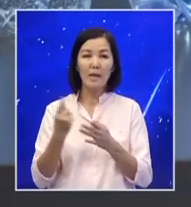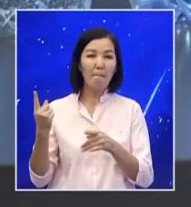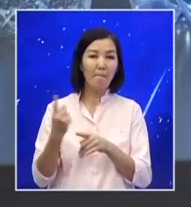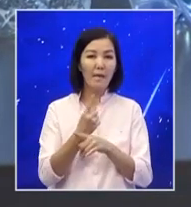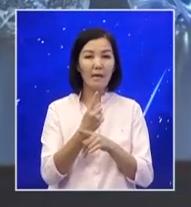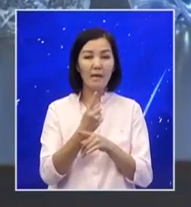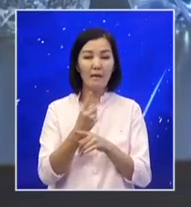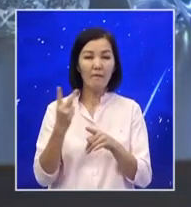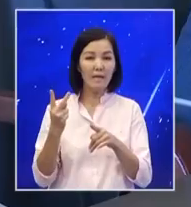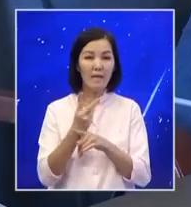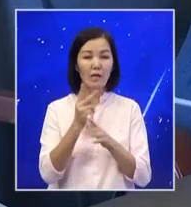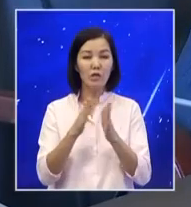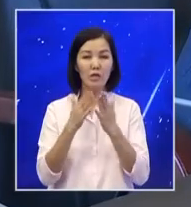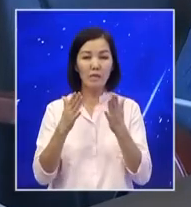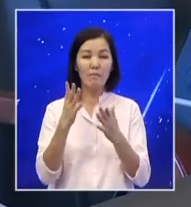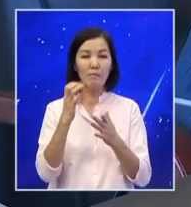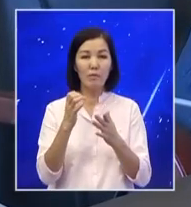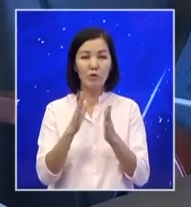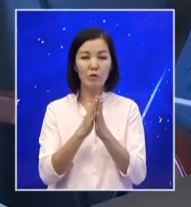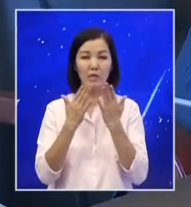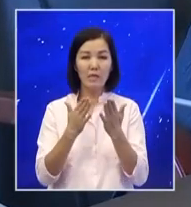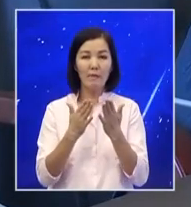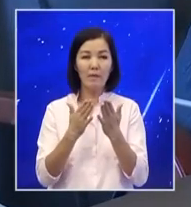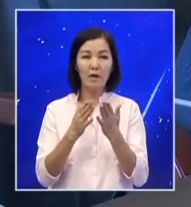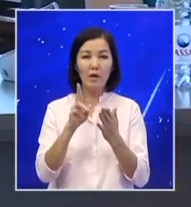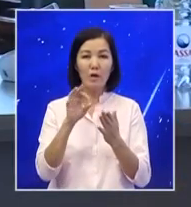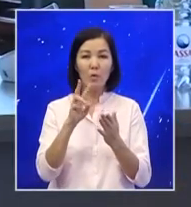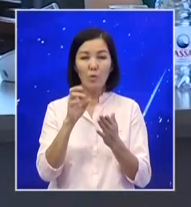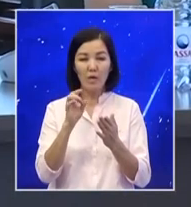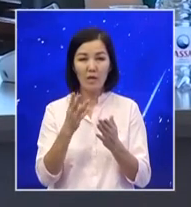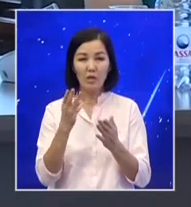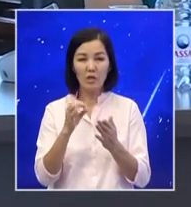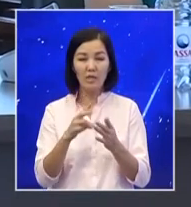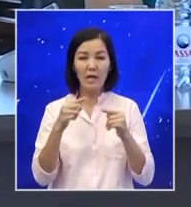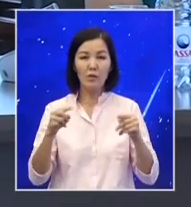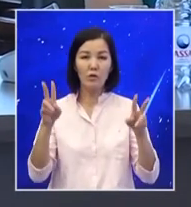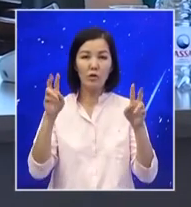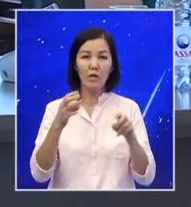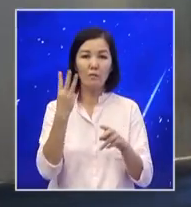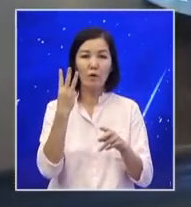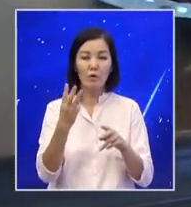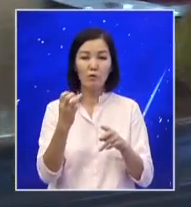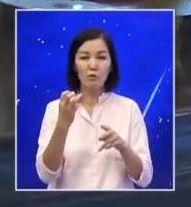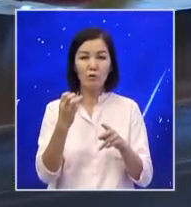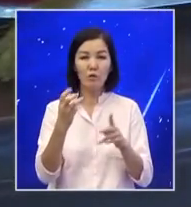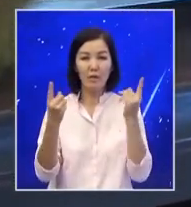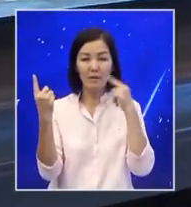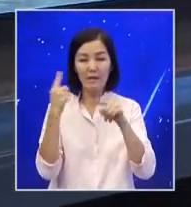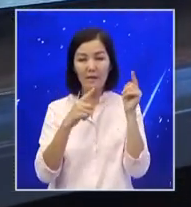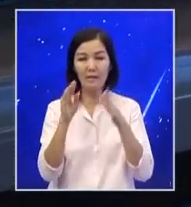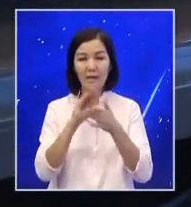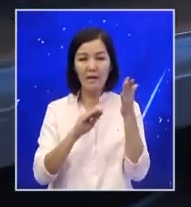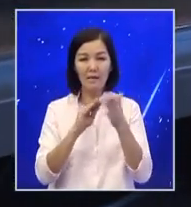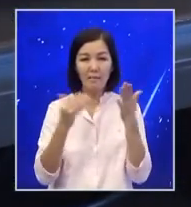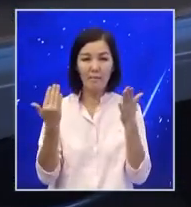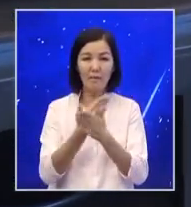отырған екінші кітабы. 500 данамен шыққан жинаққа көгершін, Қубала, Ақылдары сынды 100-ге жуық ертегенген. Автордың айтуынша бұл